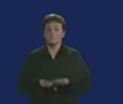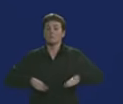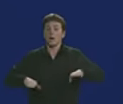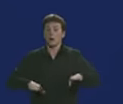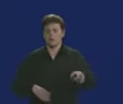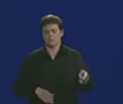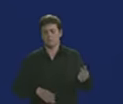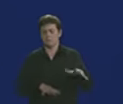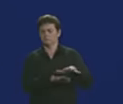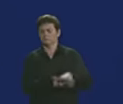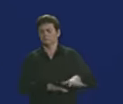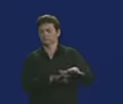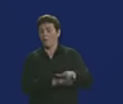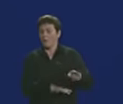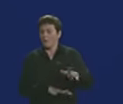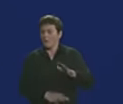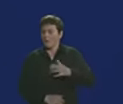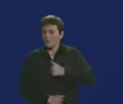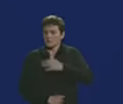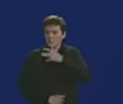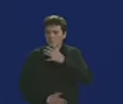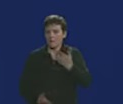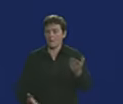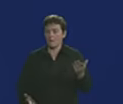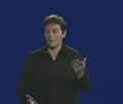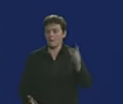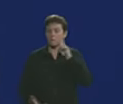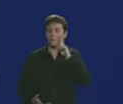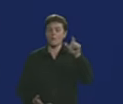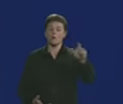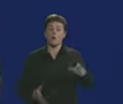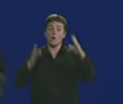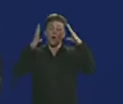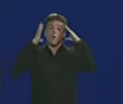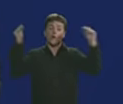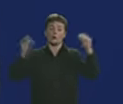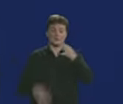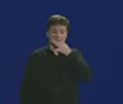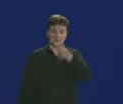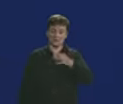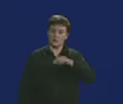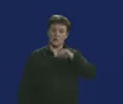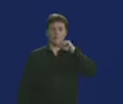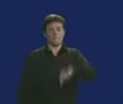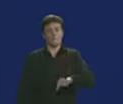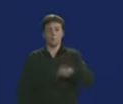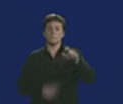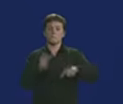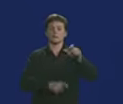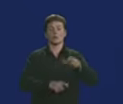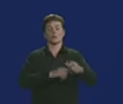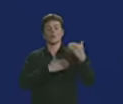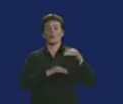il se passe des choses inacceptables. Voilà que M. Hollande dit. Il faut donner le vote aux